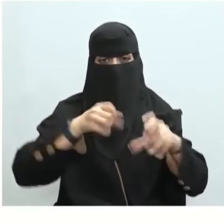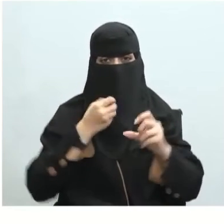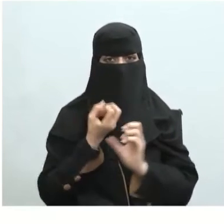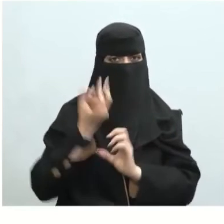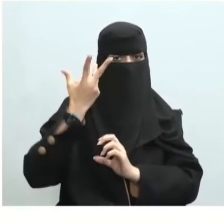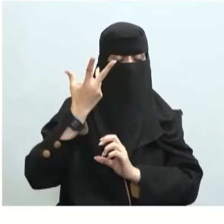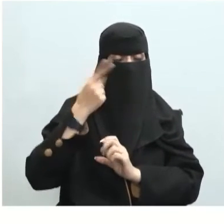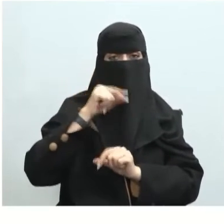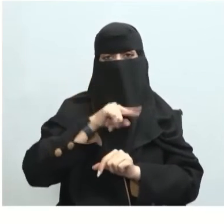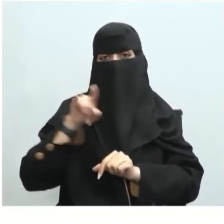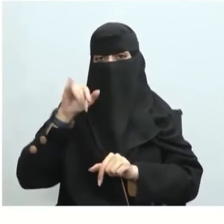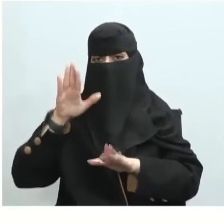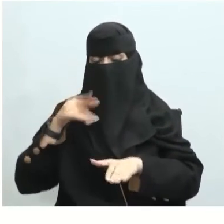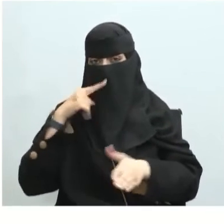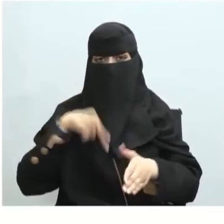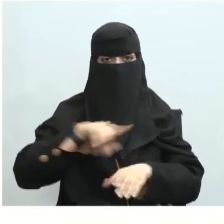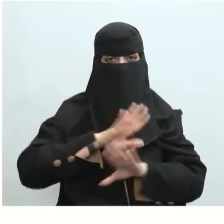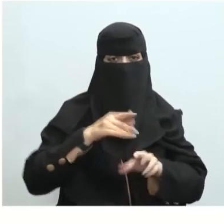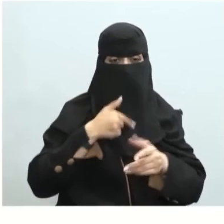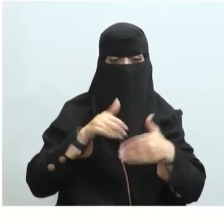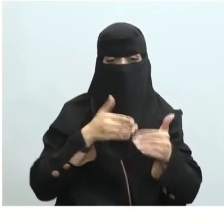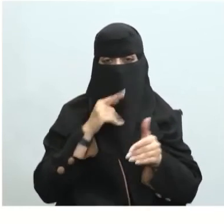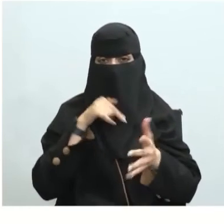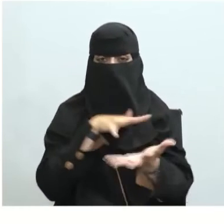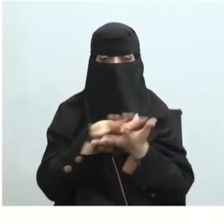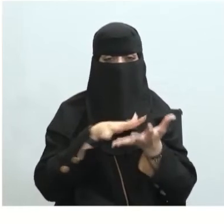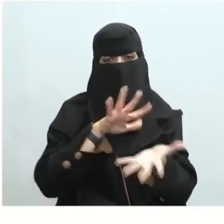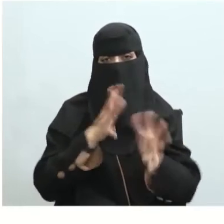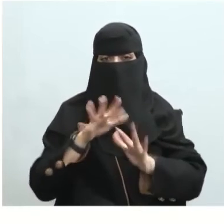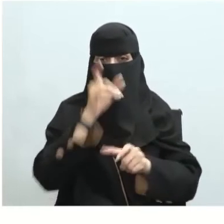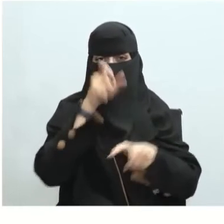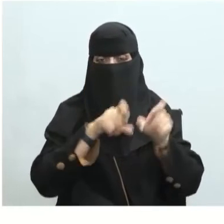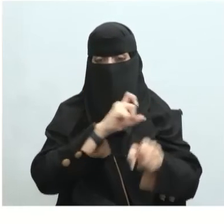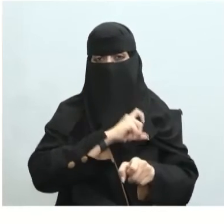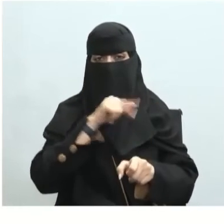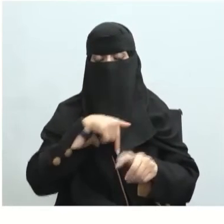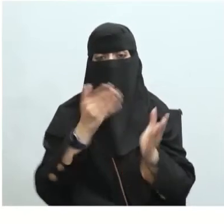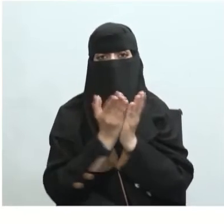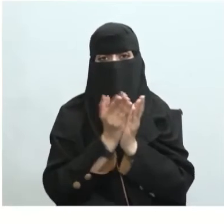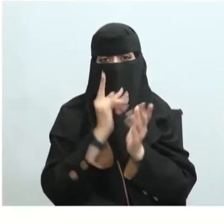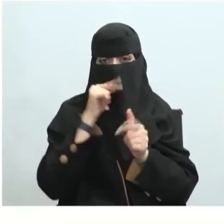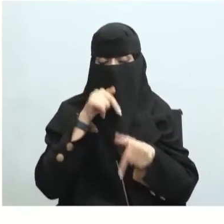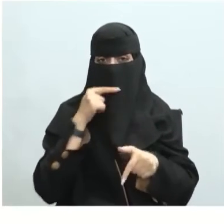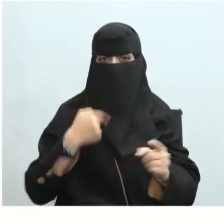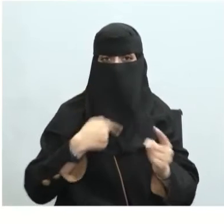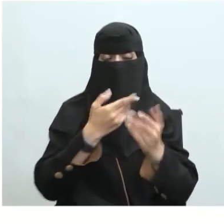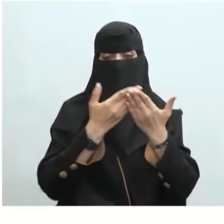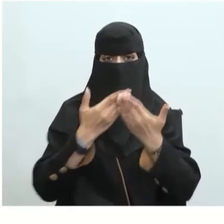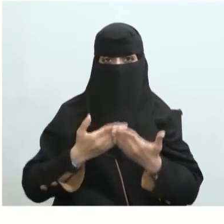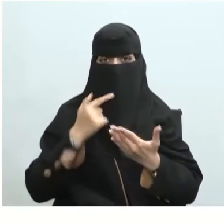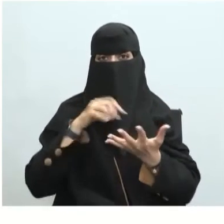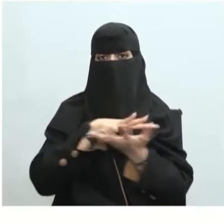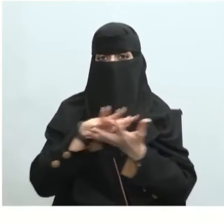المضيئه ولكنها لا تخلو من بعض المشكلات الطلابيه والتعليميه ساهم في دراسه